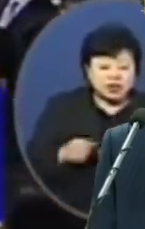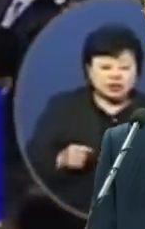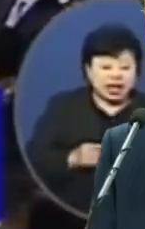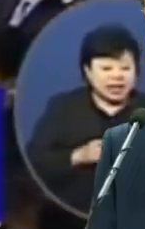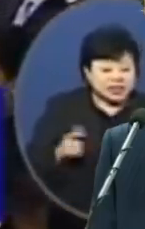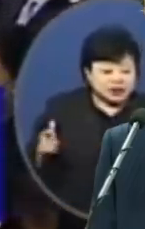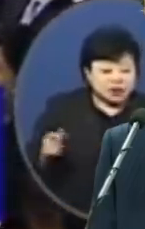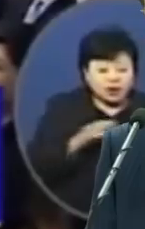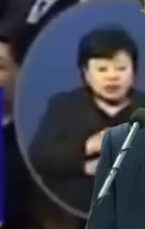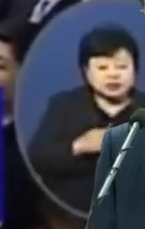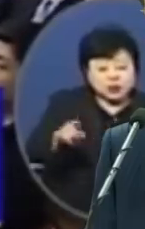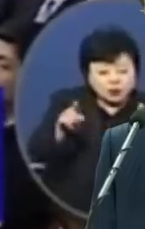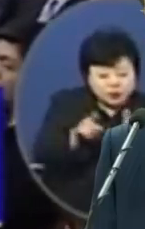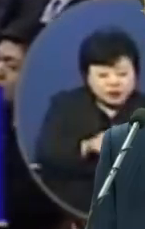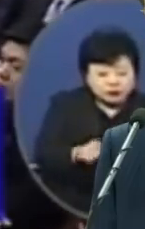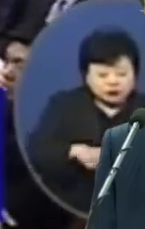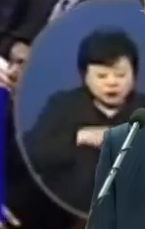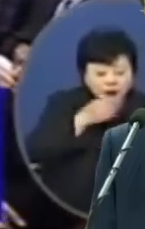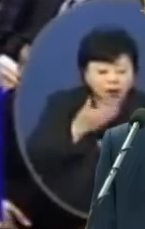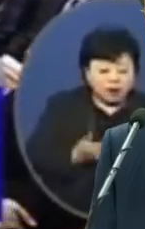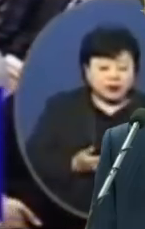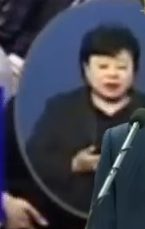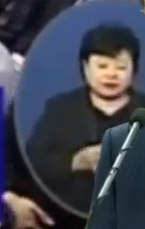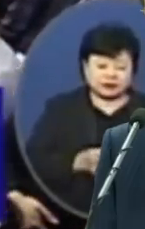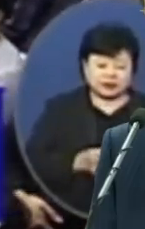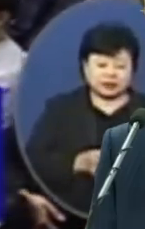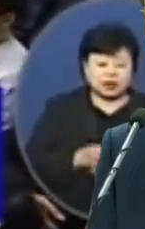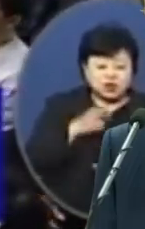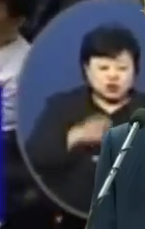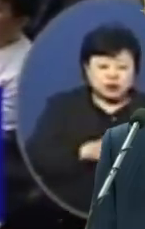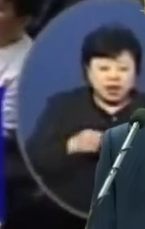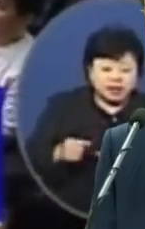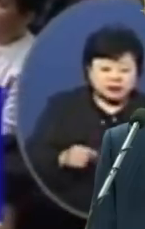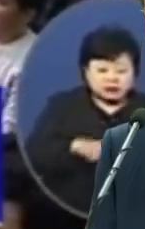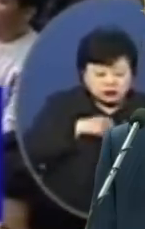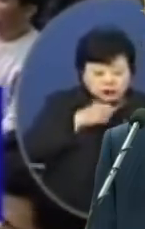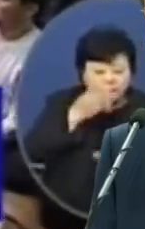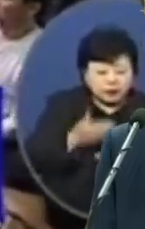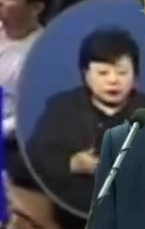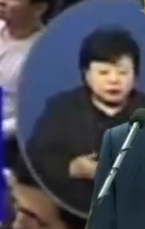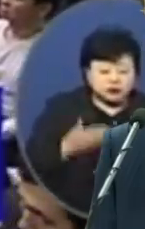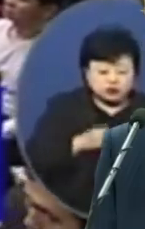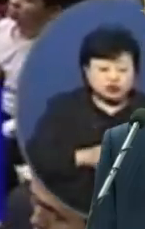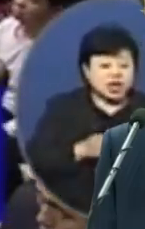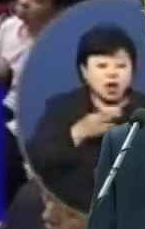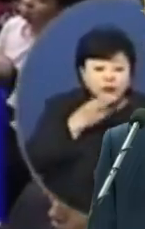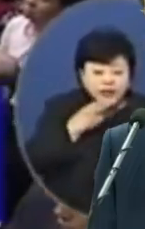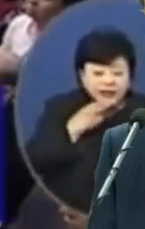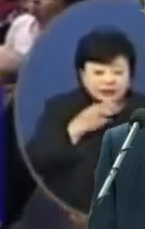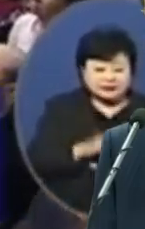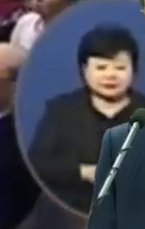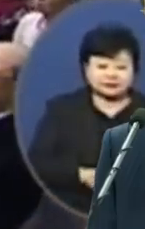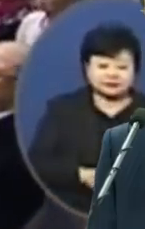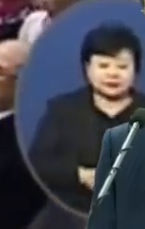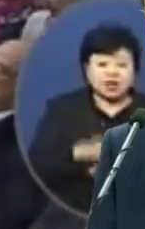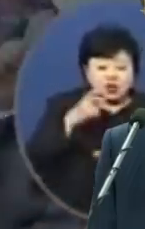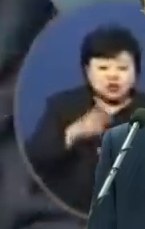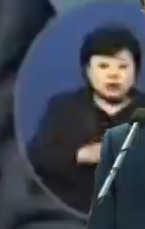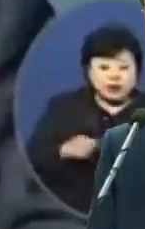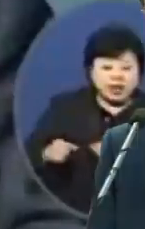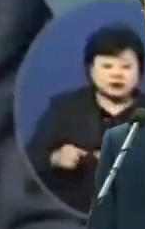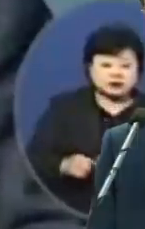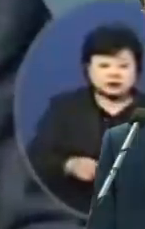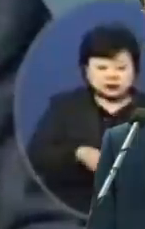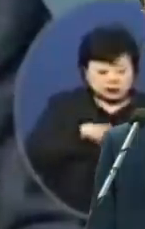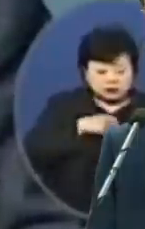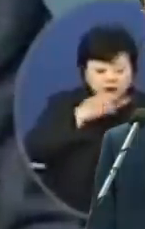아니고 그리스도를 믿음으로 의롭다함을 얻으려 함이라. 율법 행위로서는 의롭다함을 얻을 육체가 없느니라. 율법적인 행위로서 여러분